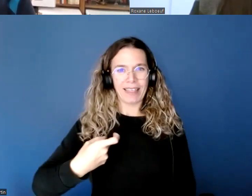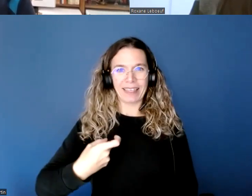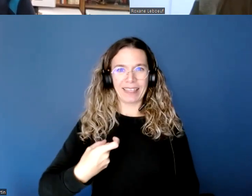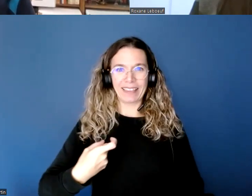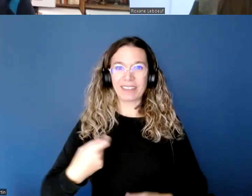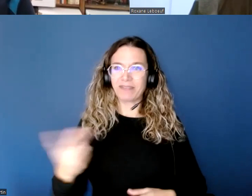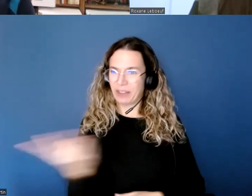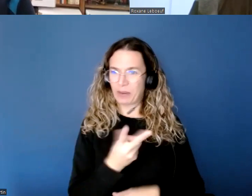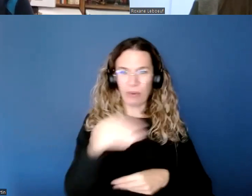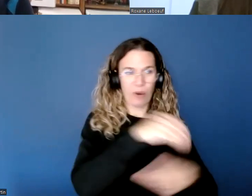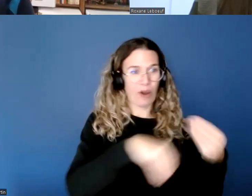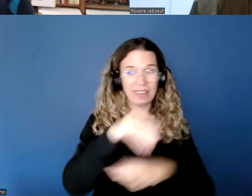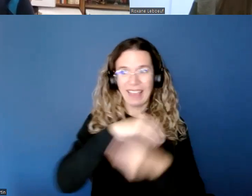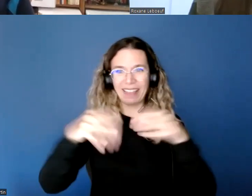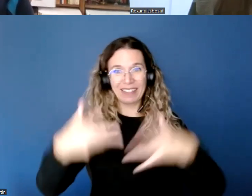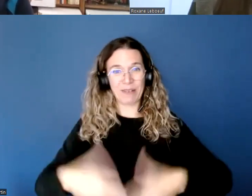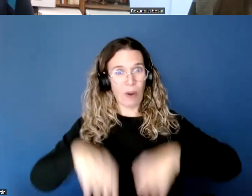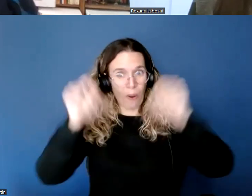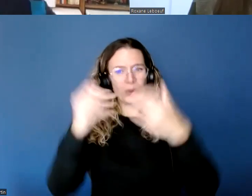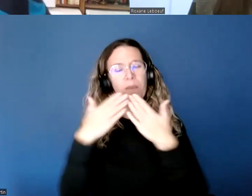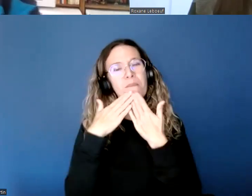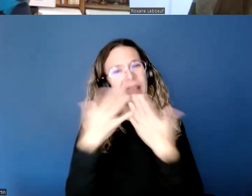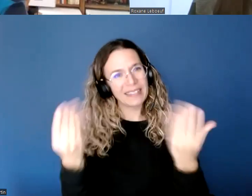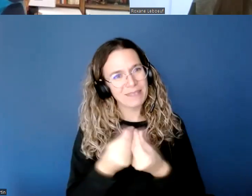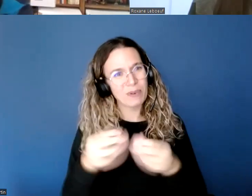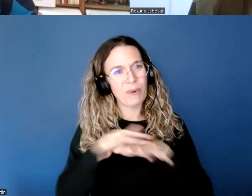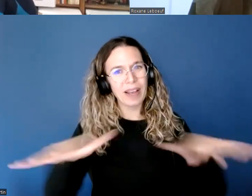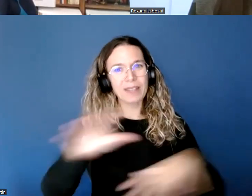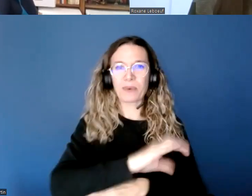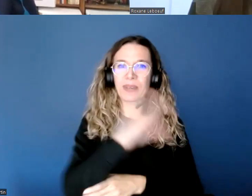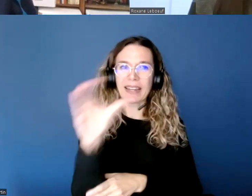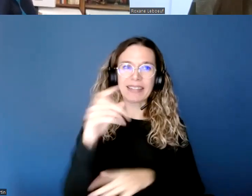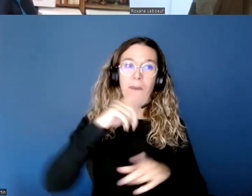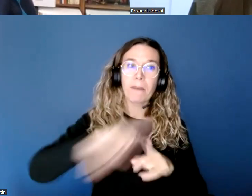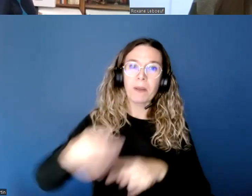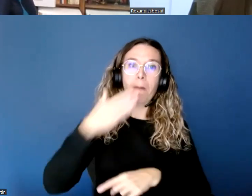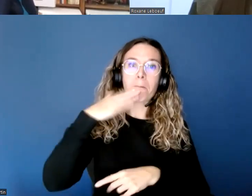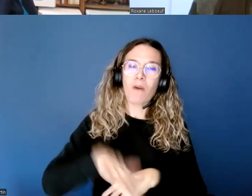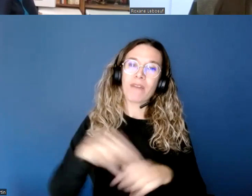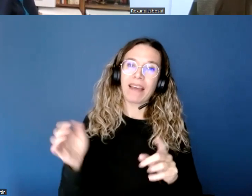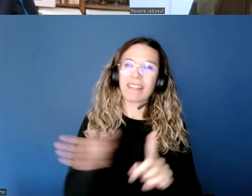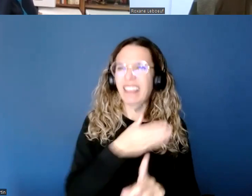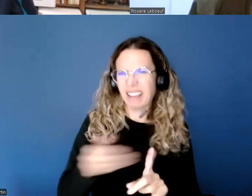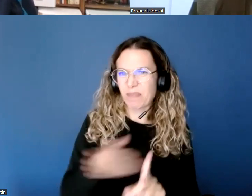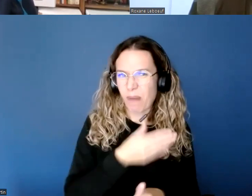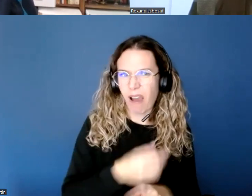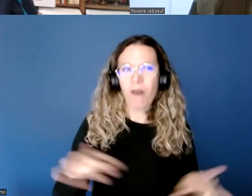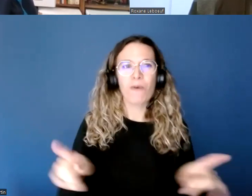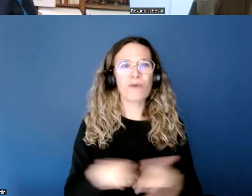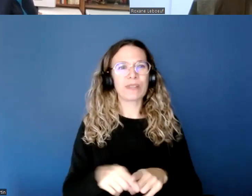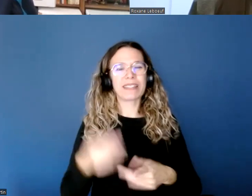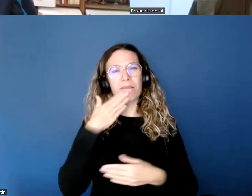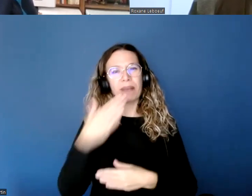nos deux organismes hôtes. Alors, merci au Réseau canadien pour la prévention des mauvais traitements et aussi merci